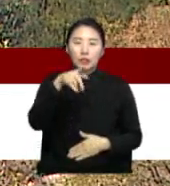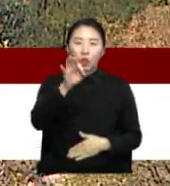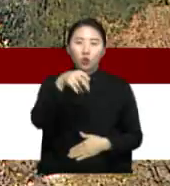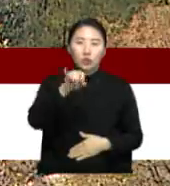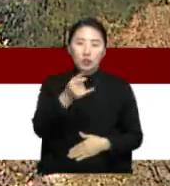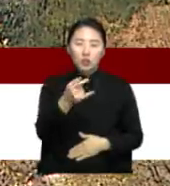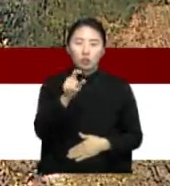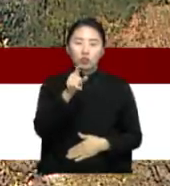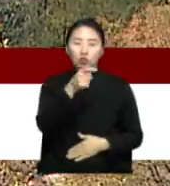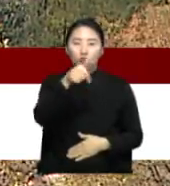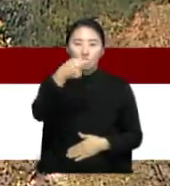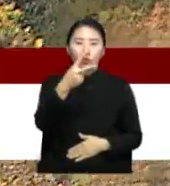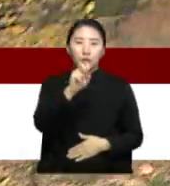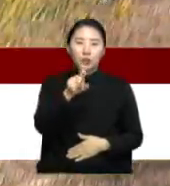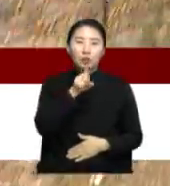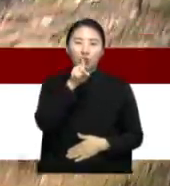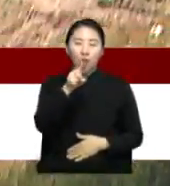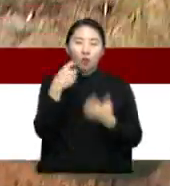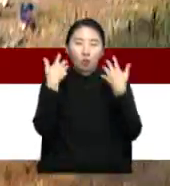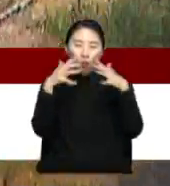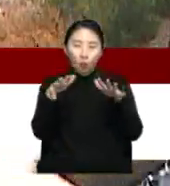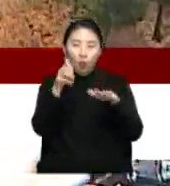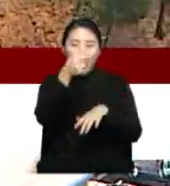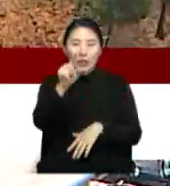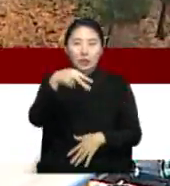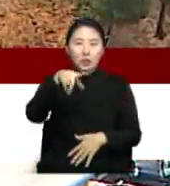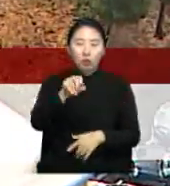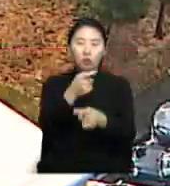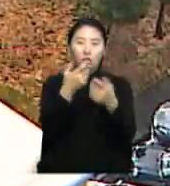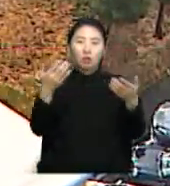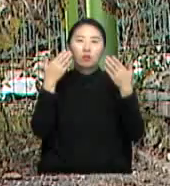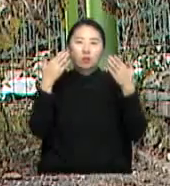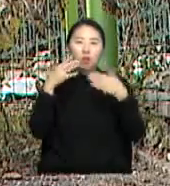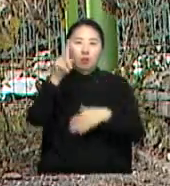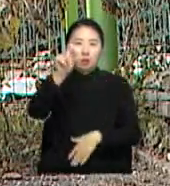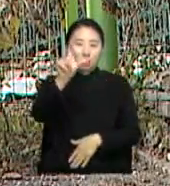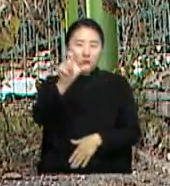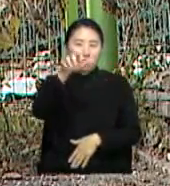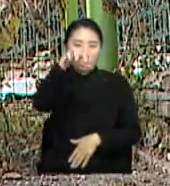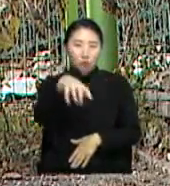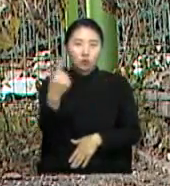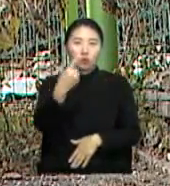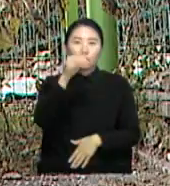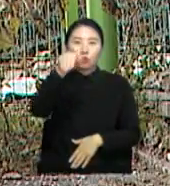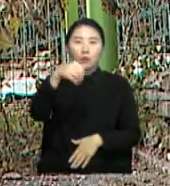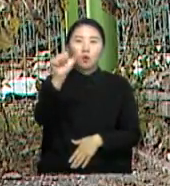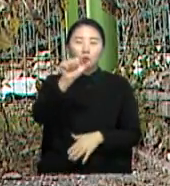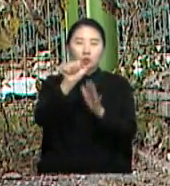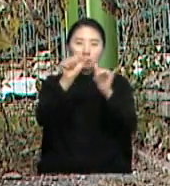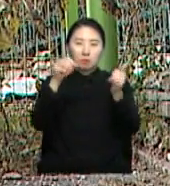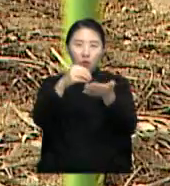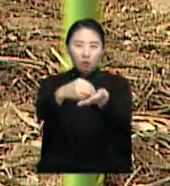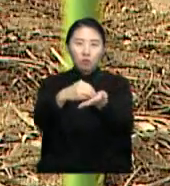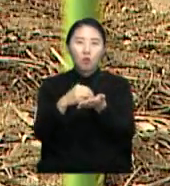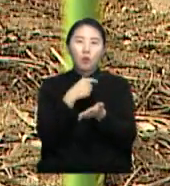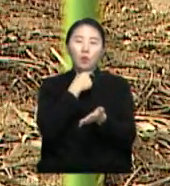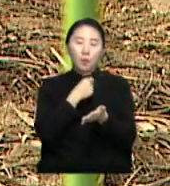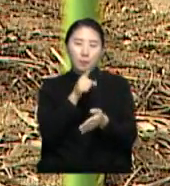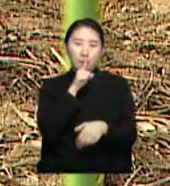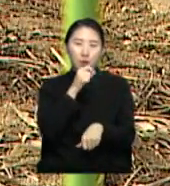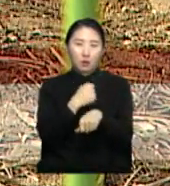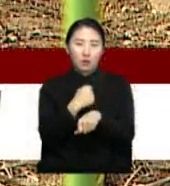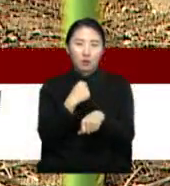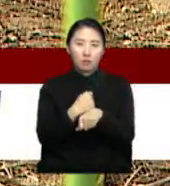성신여대와 국민대, 고려대, 한성대 등 주변 대학교 15곳, 1950명이 입주 의사를 밝혔습니다.